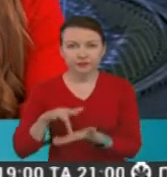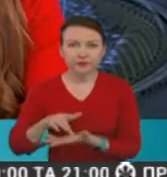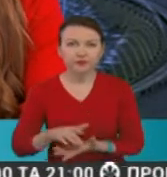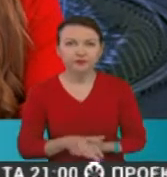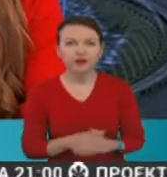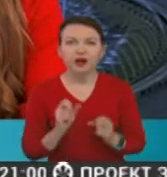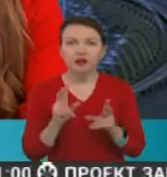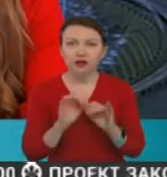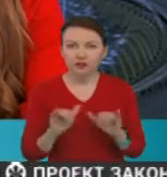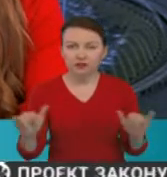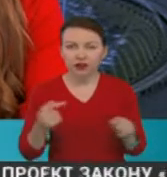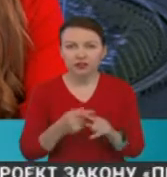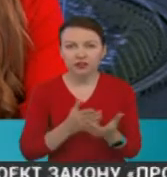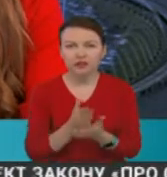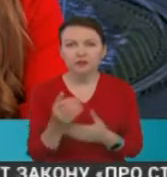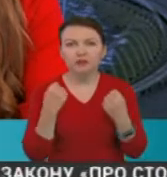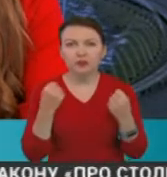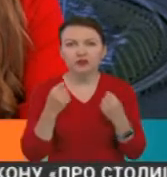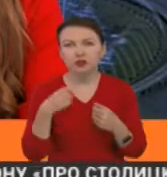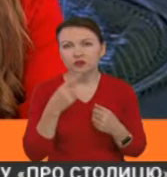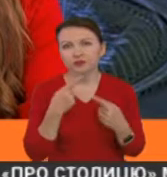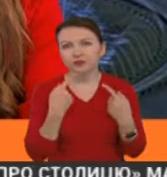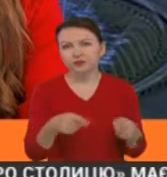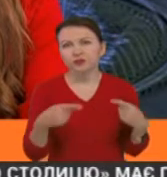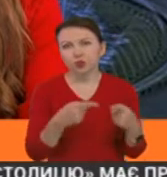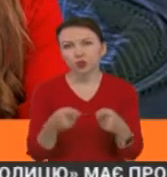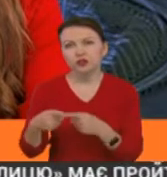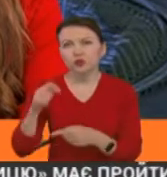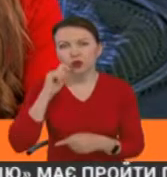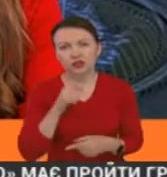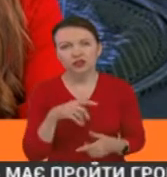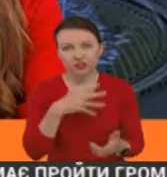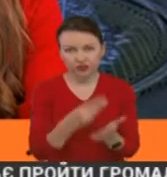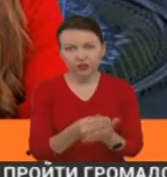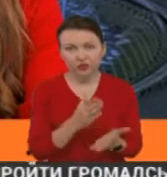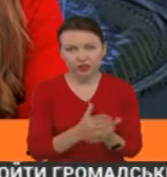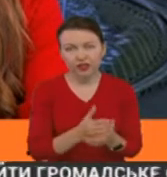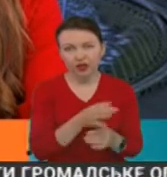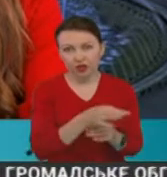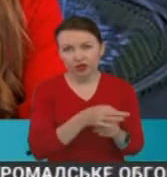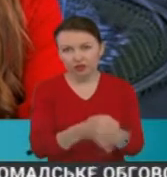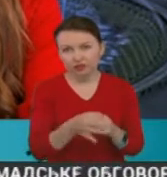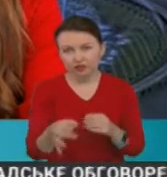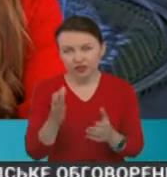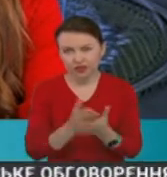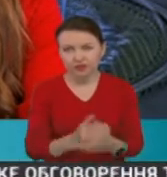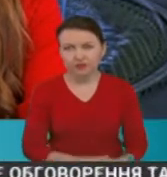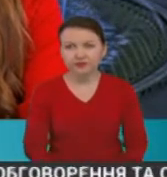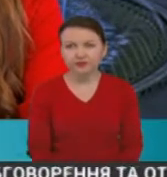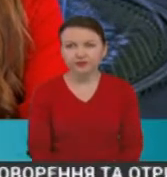мовити, вид спорту, если говорить про разные куточки Украины? А там есть свои, так бы мовити, осередки, где это развивается? Пані